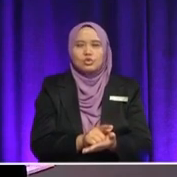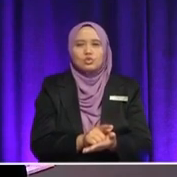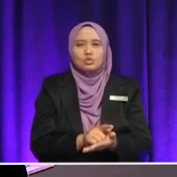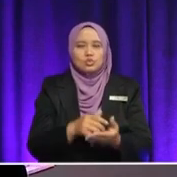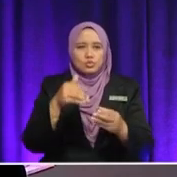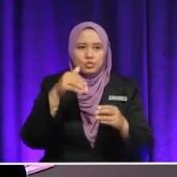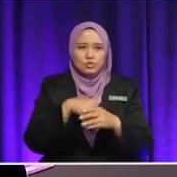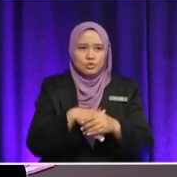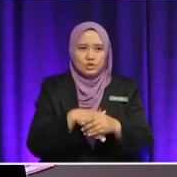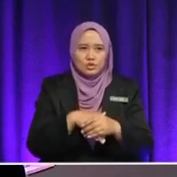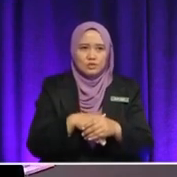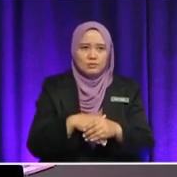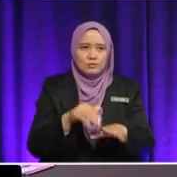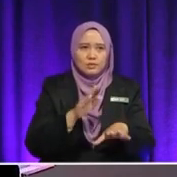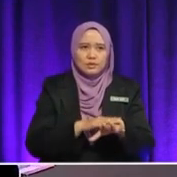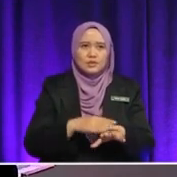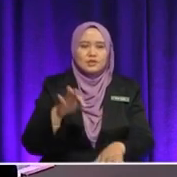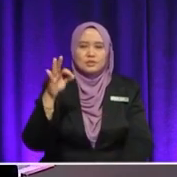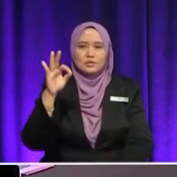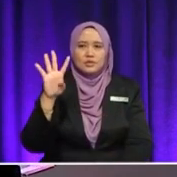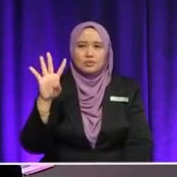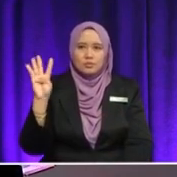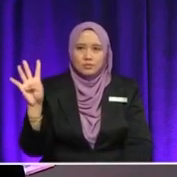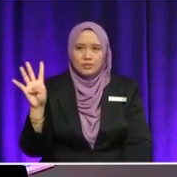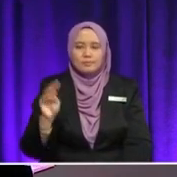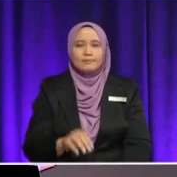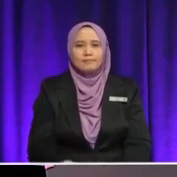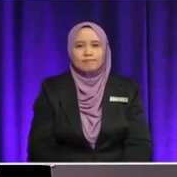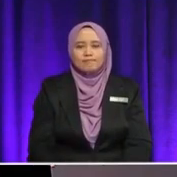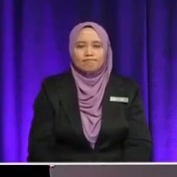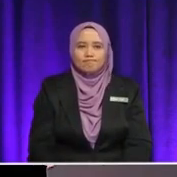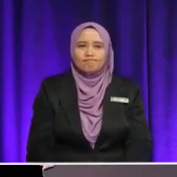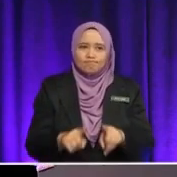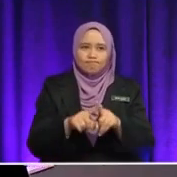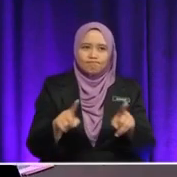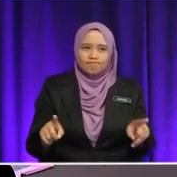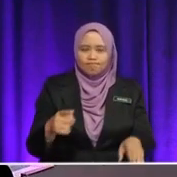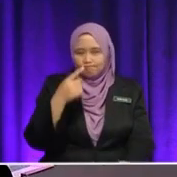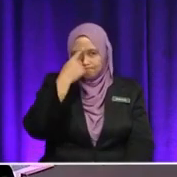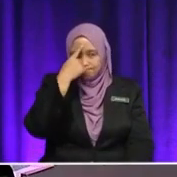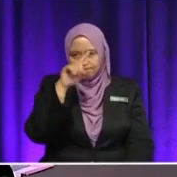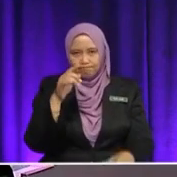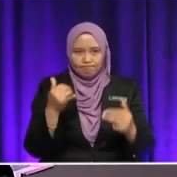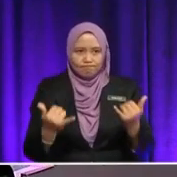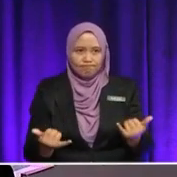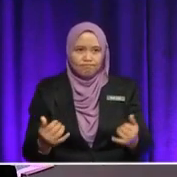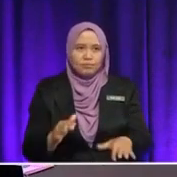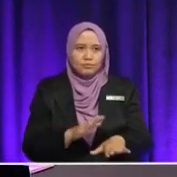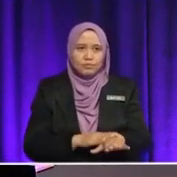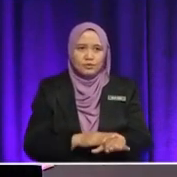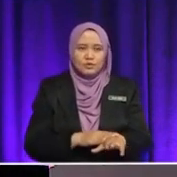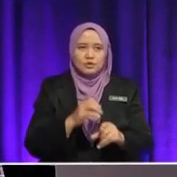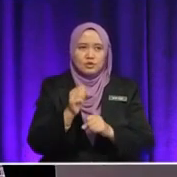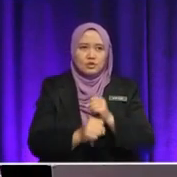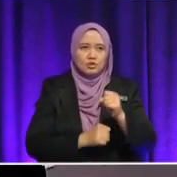jikalau ada pindah Raya maka Akmal layak Mudi kenapa Sebab bagi tahun 2021